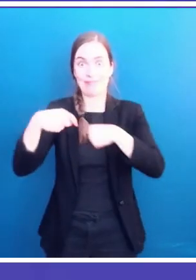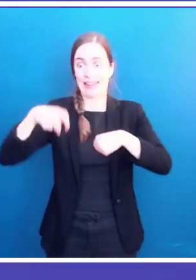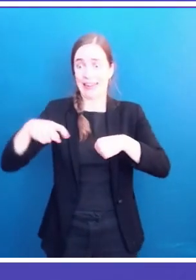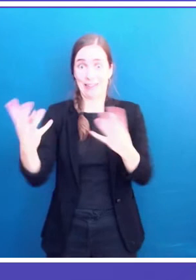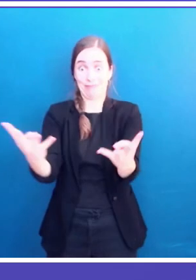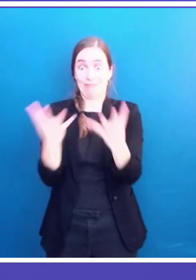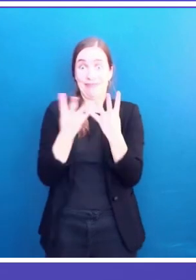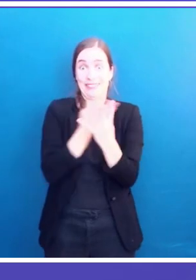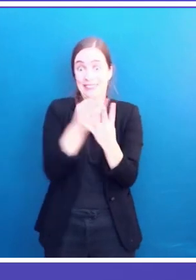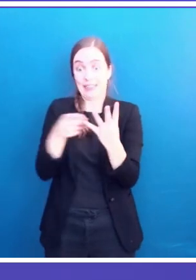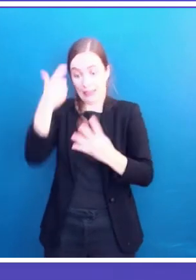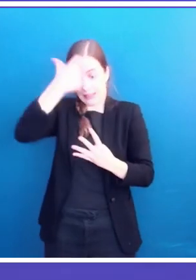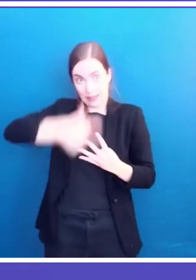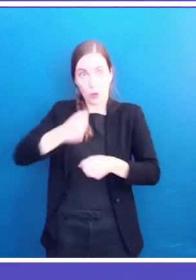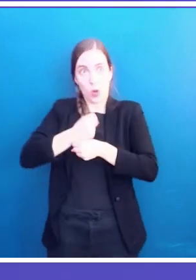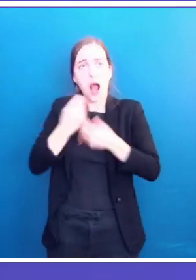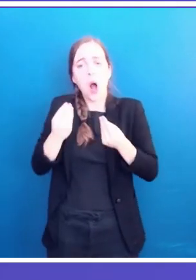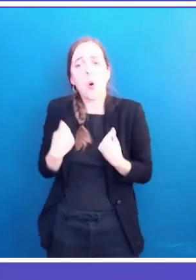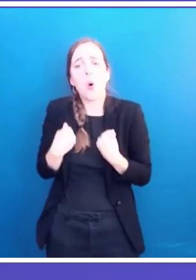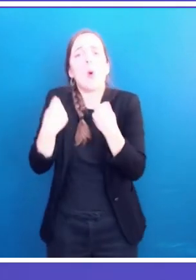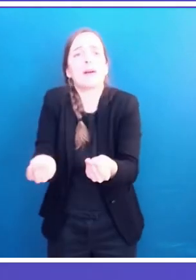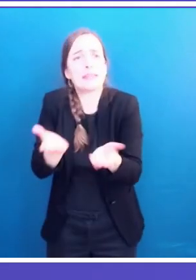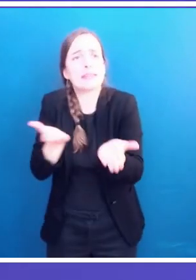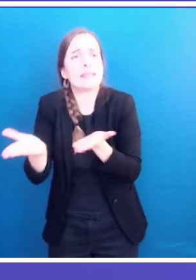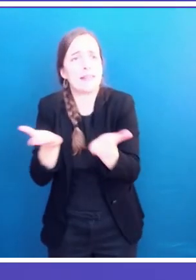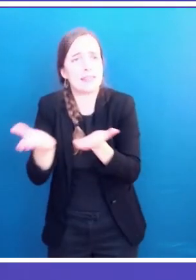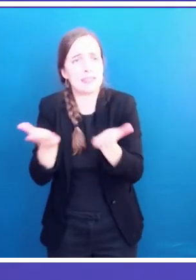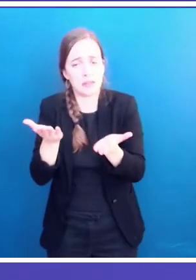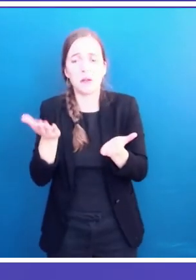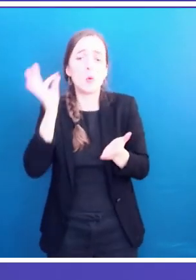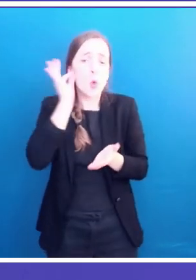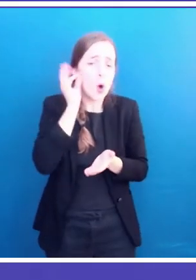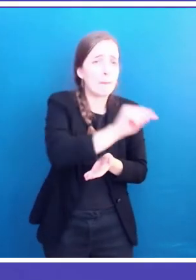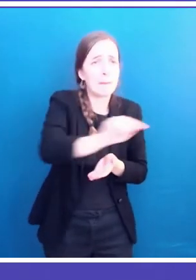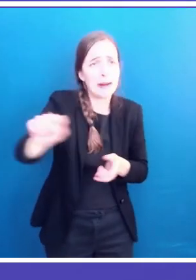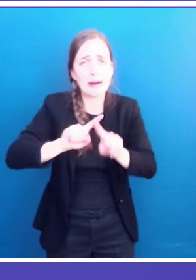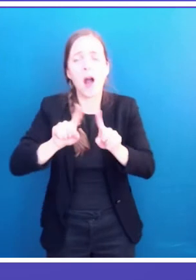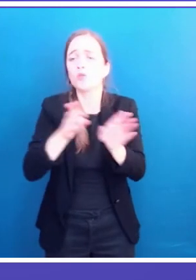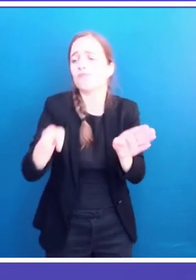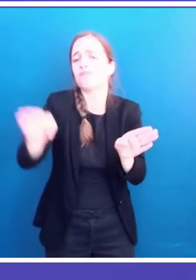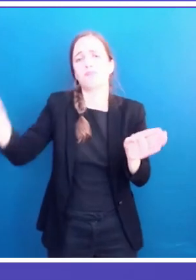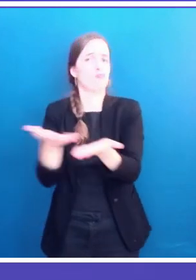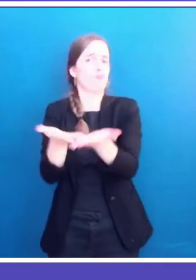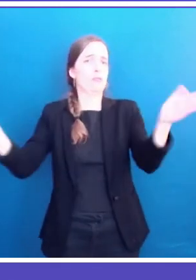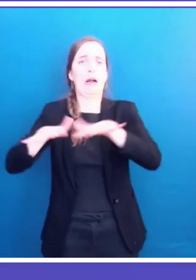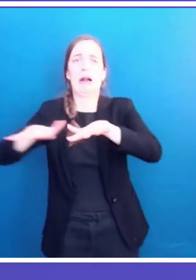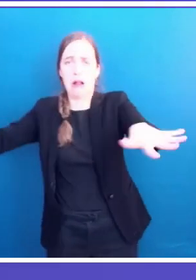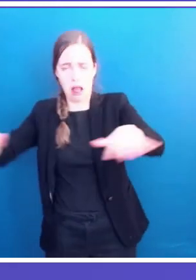المجالات، التحديثات الصحية وسلسلة المعلومات الموجهة لمختلف المواطنين.